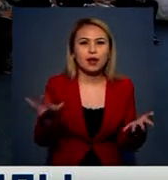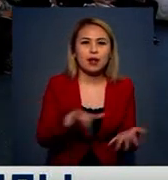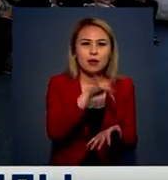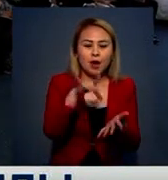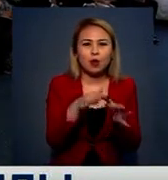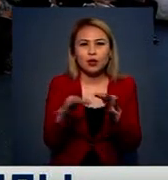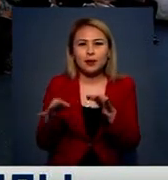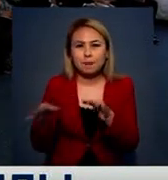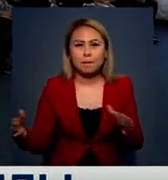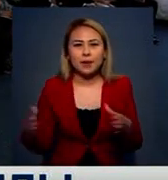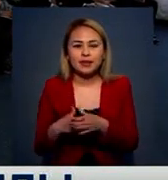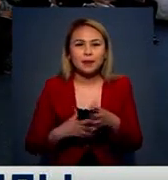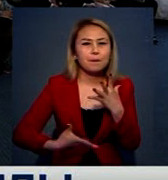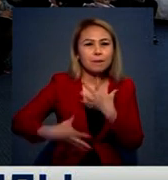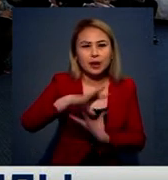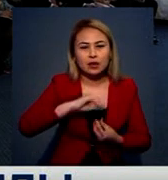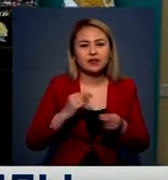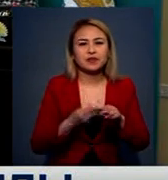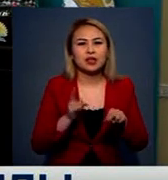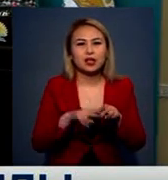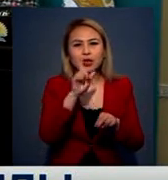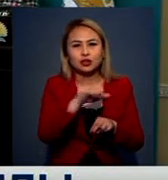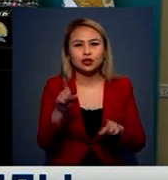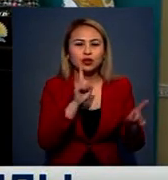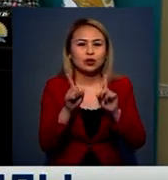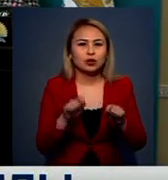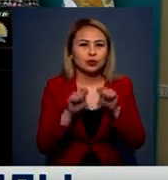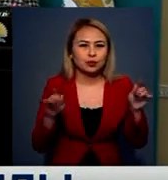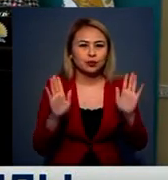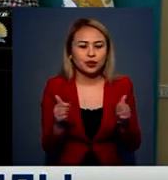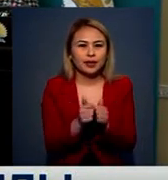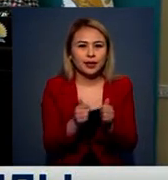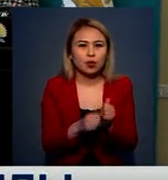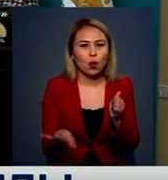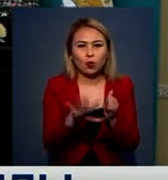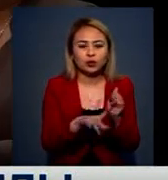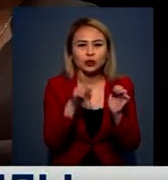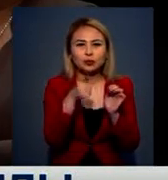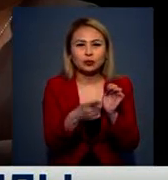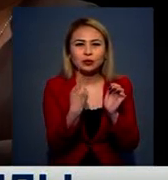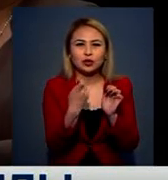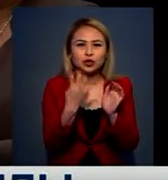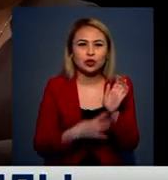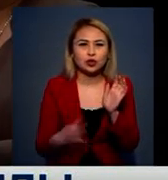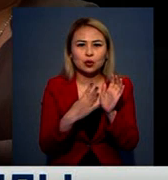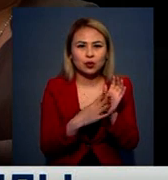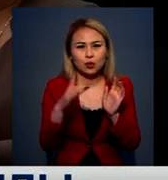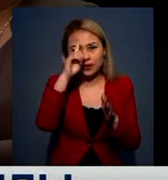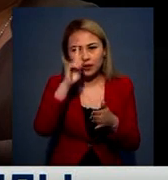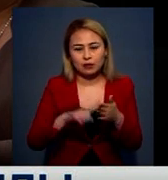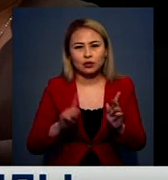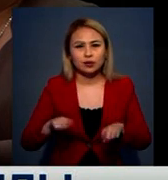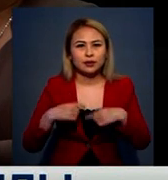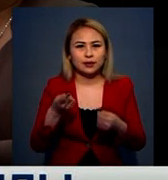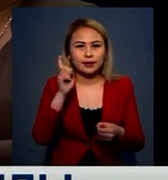облыстың қалалары мен аудандарындағы партияның барлық аумақтық филиалдарының жанынан құрылды. Бүгінде облыс бойынша